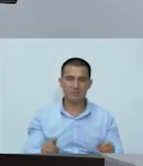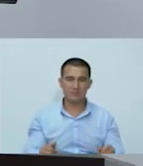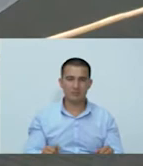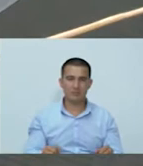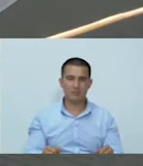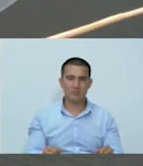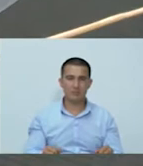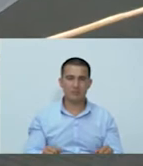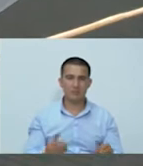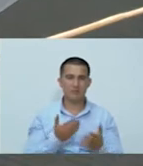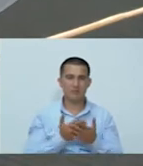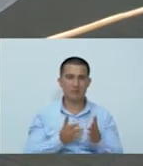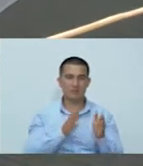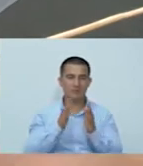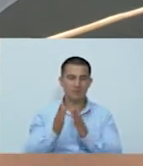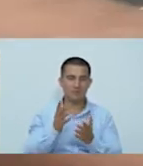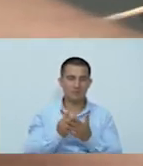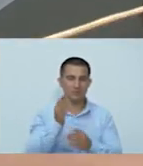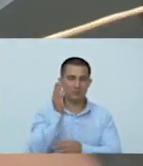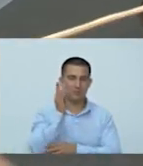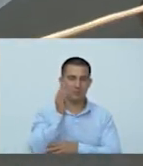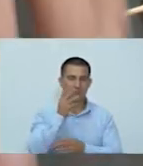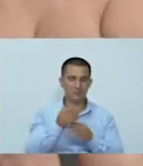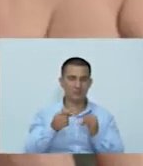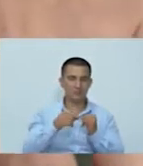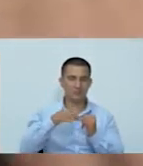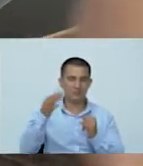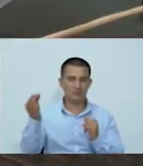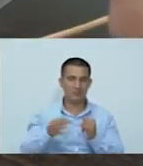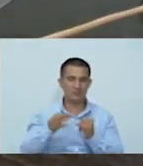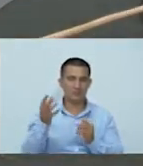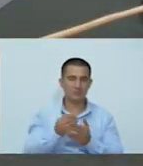va bu yoqdan novdalari ketadi. Masalan,